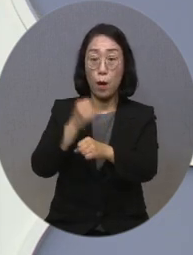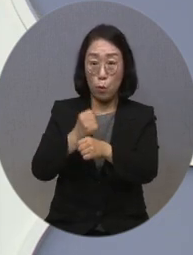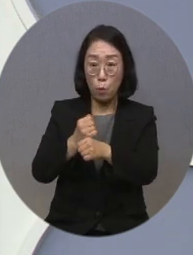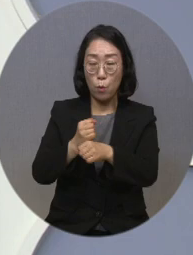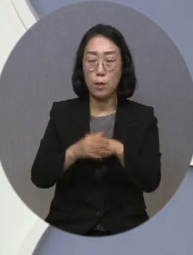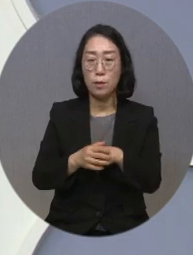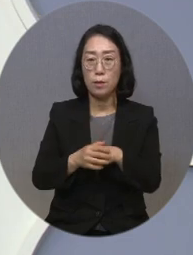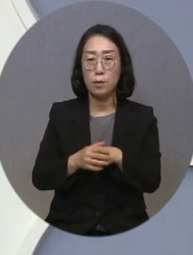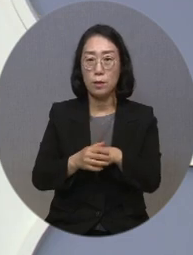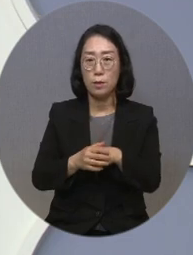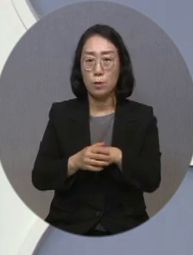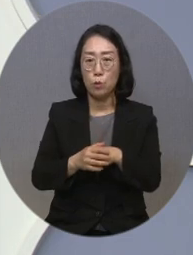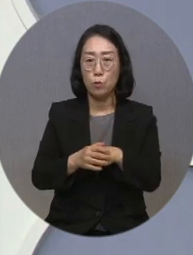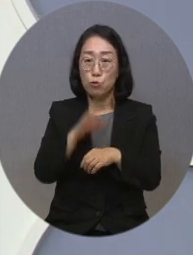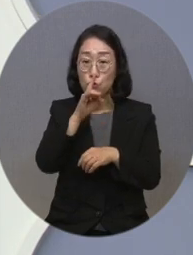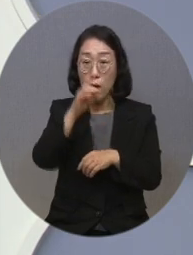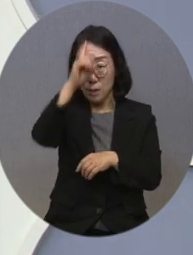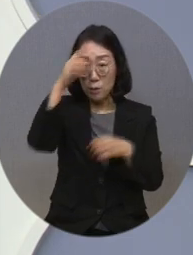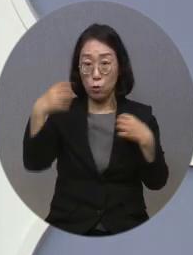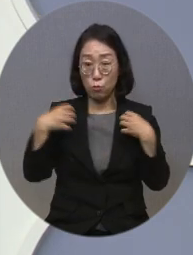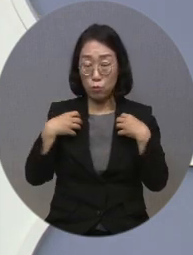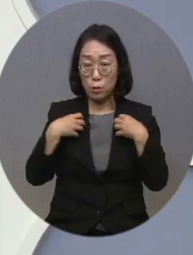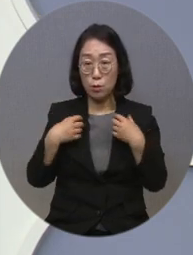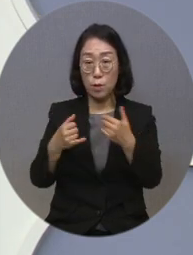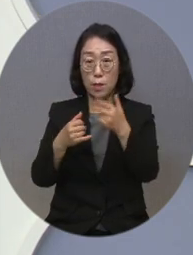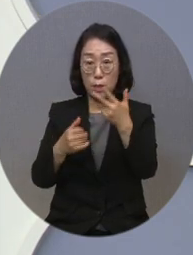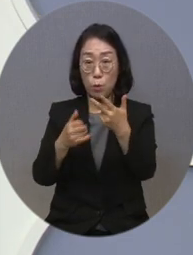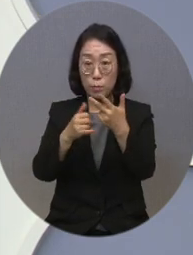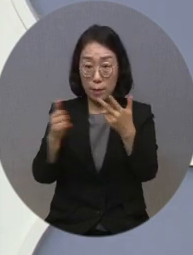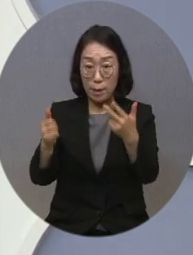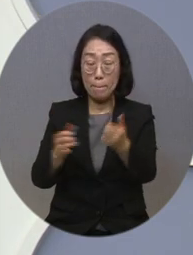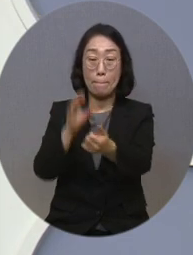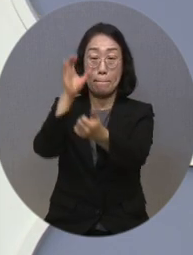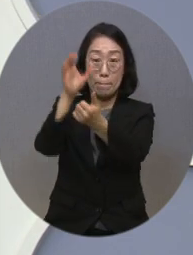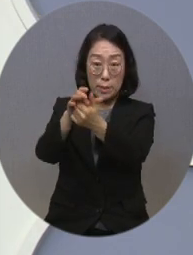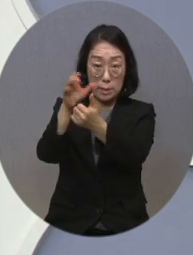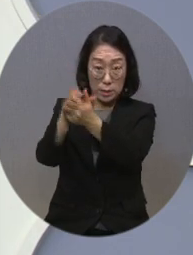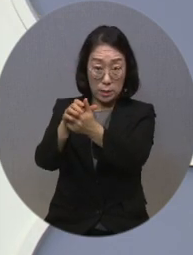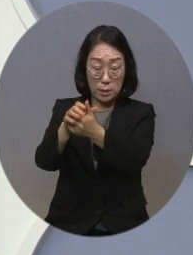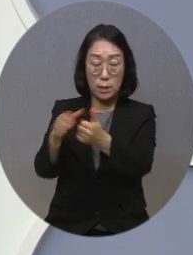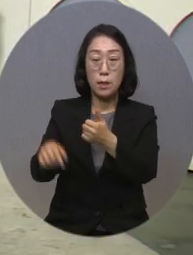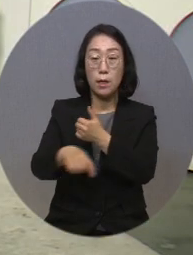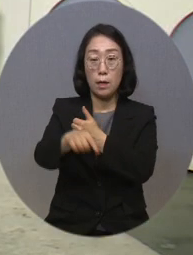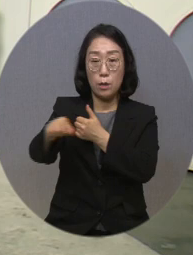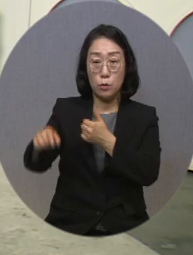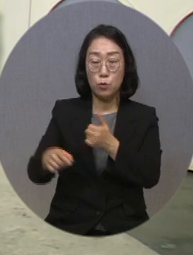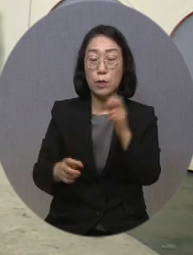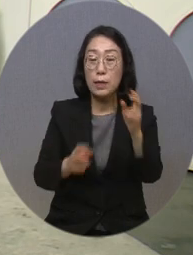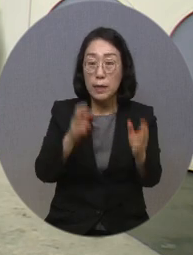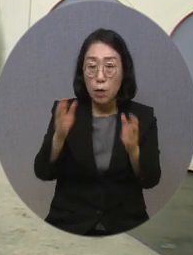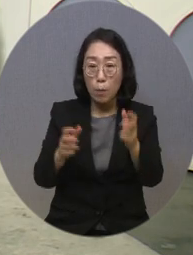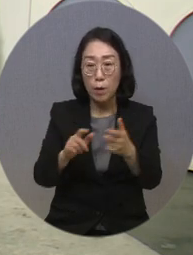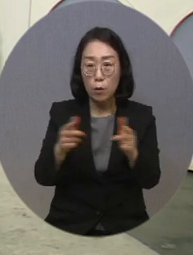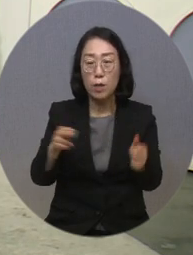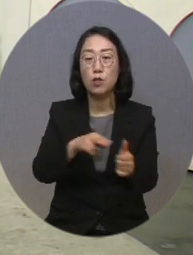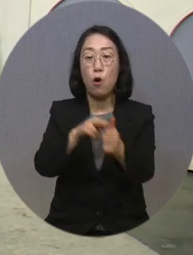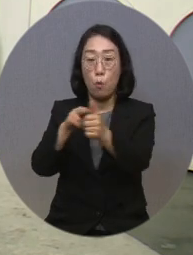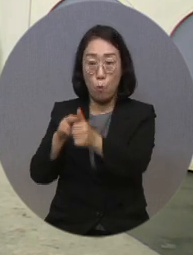저 중앙에다가 일곱 명을 배치해서 일곱 명이 그 기업에 여러 가지 정보를